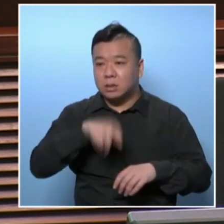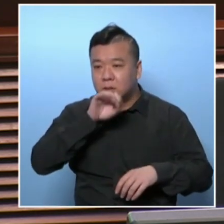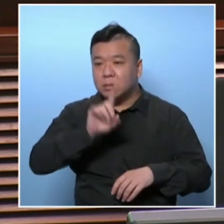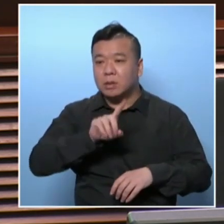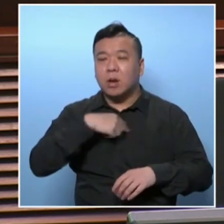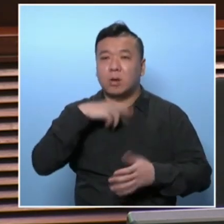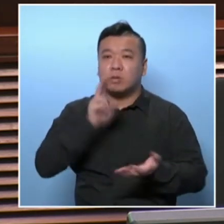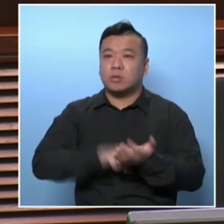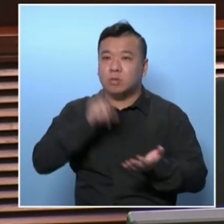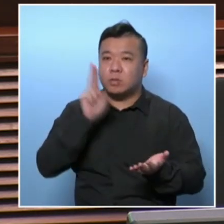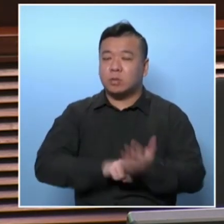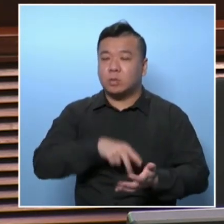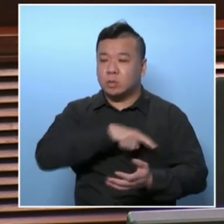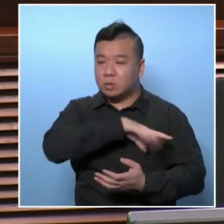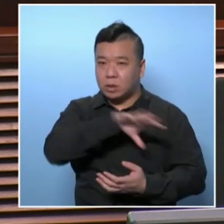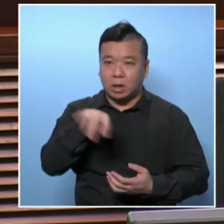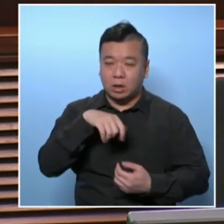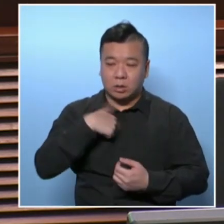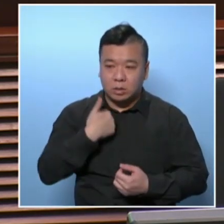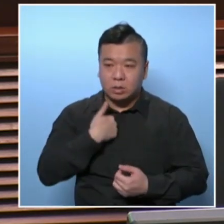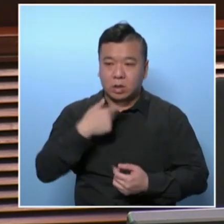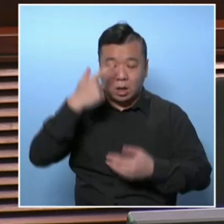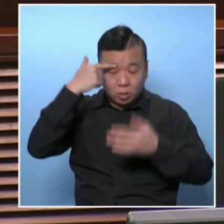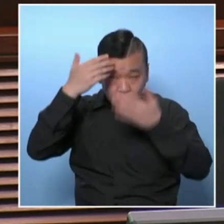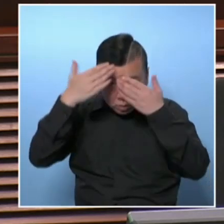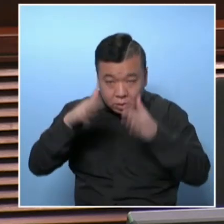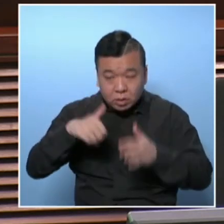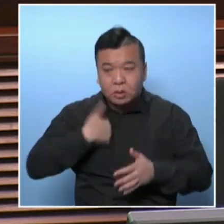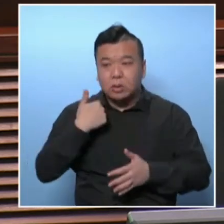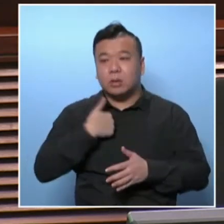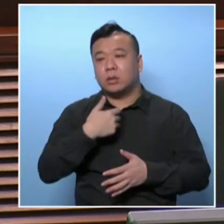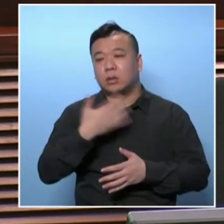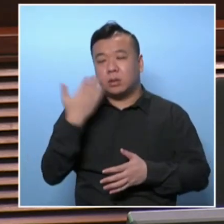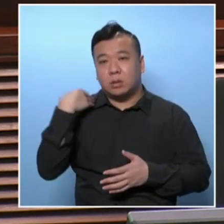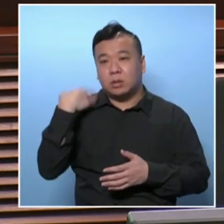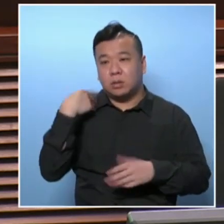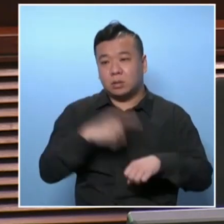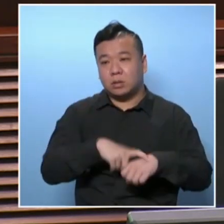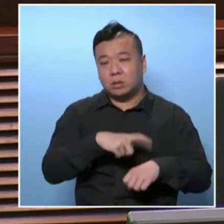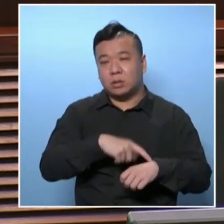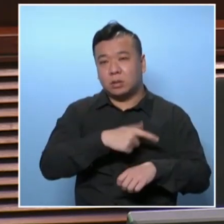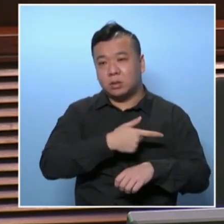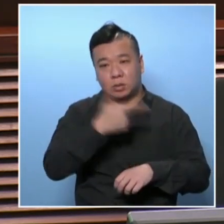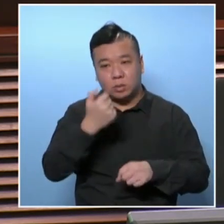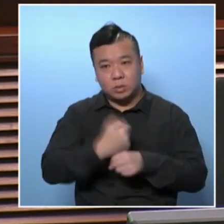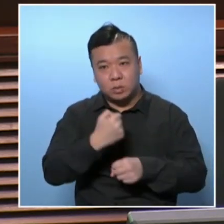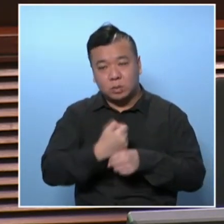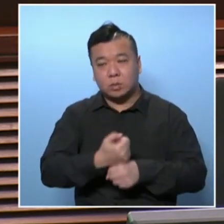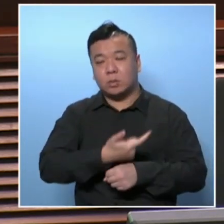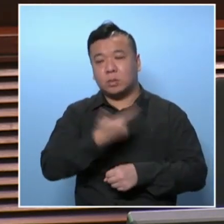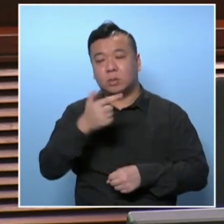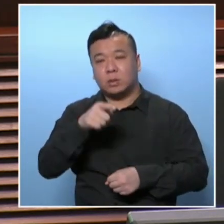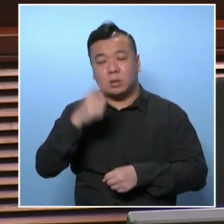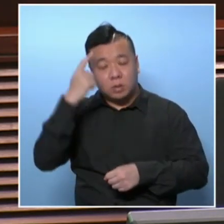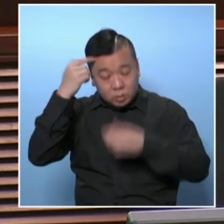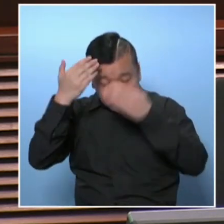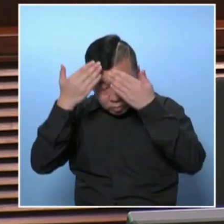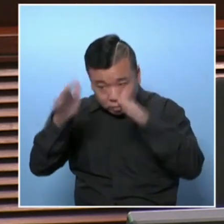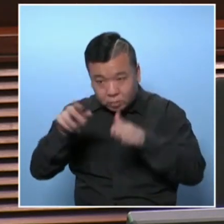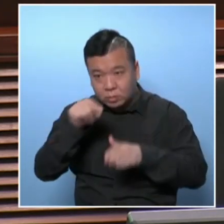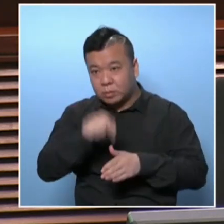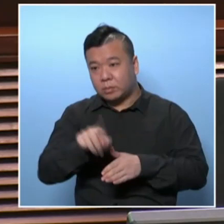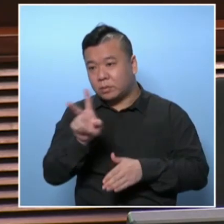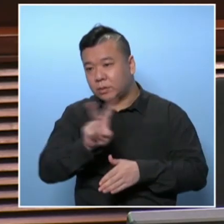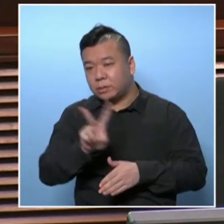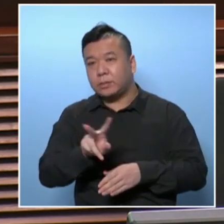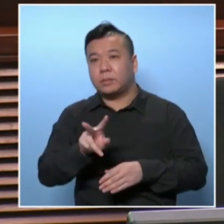然相信絕大部分嘅老師，就算係通識科嘅老師咧，過去佢哋都做咗好多嘅功夫，亦都喺通識呢科裏邊咧，